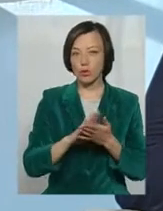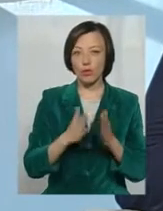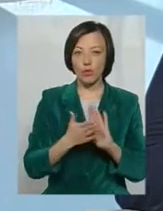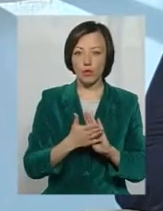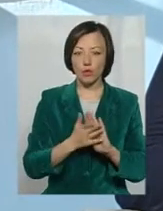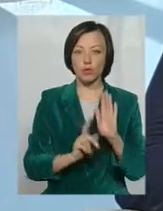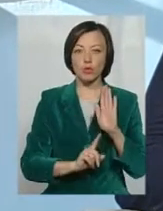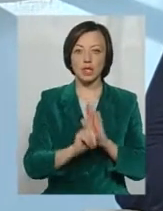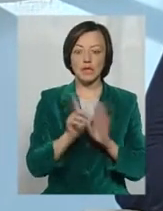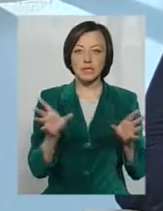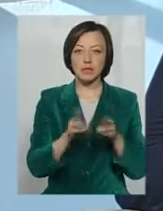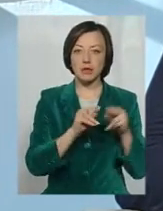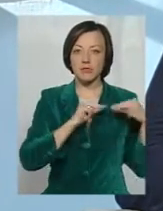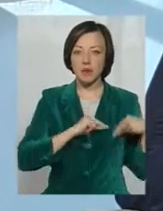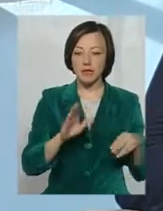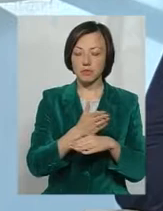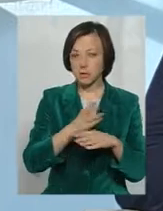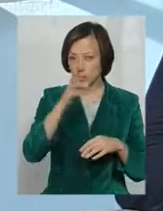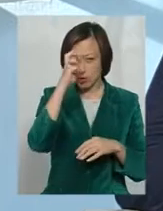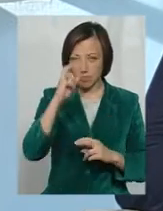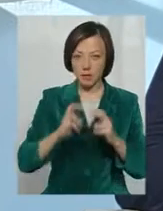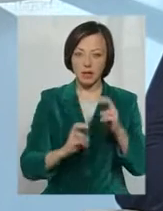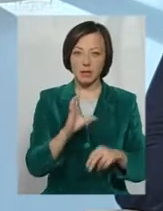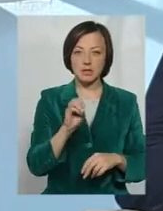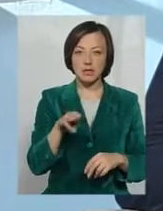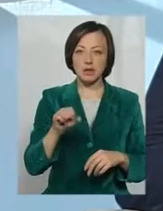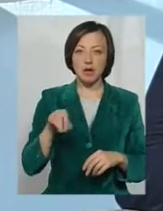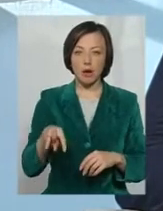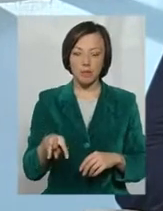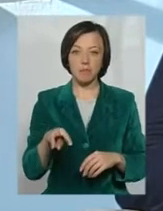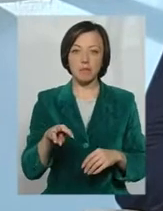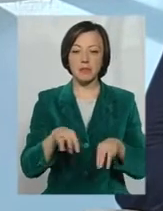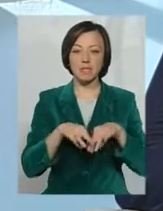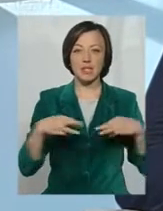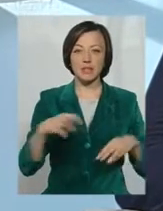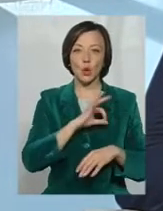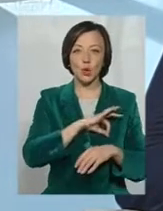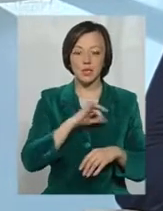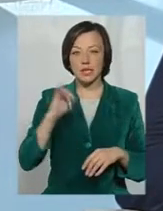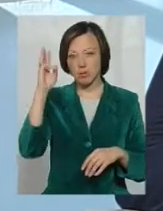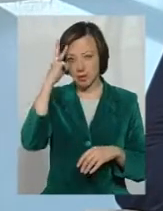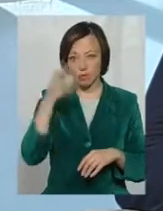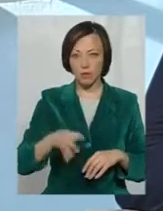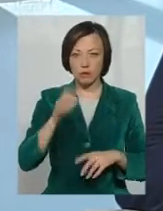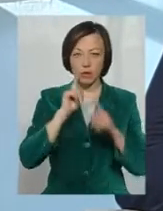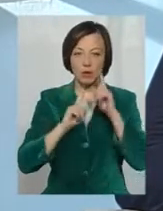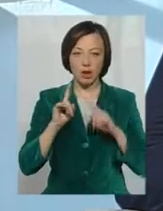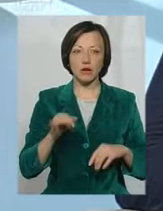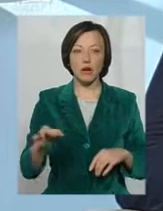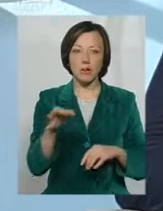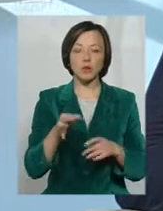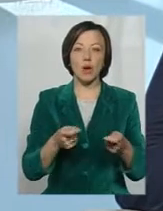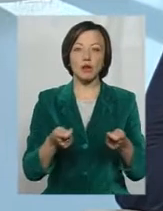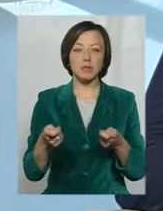співпраці між державним підприємством СЕТАМ, між Міністерством юстиції та Хмельницькою обласною радою та обласною